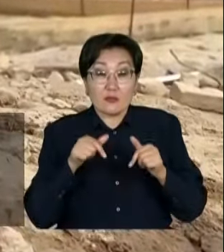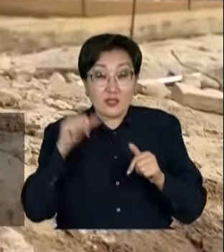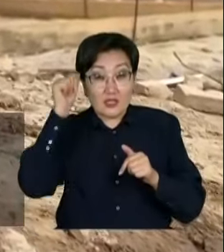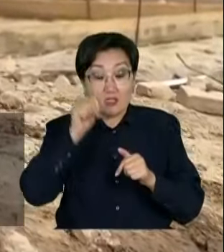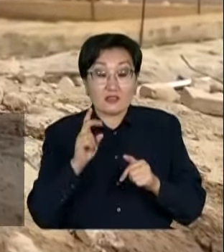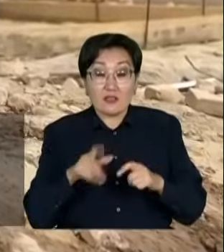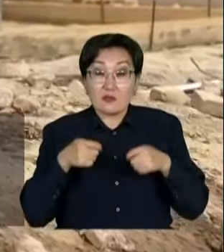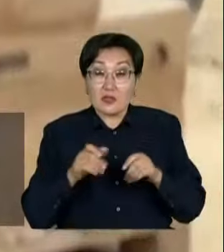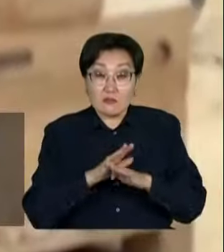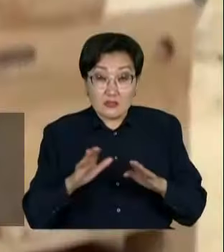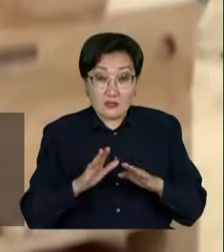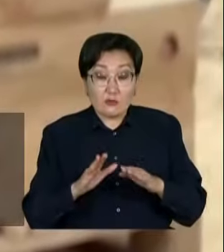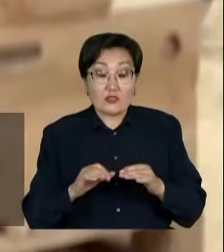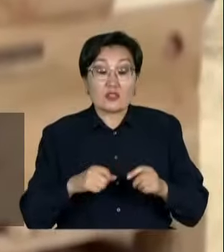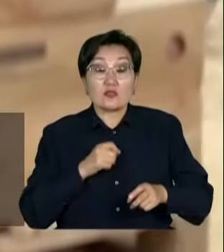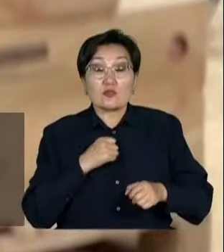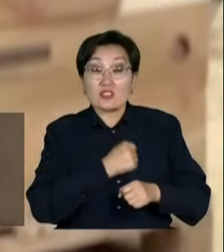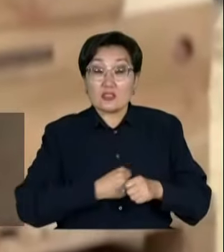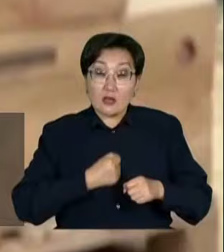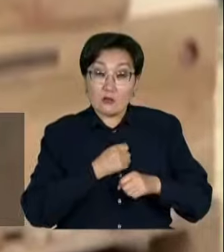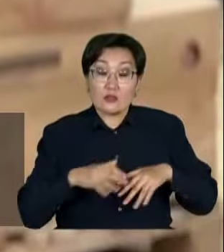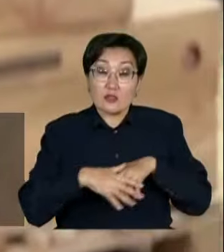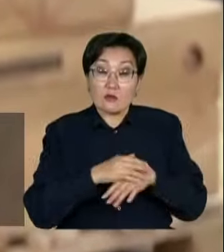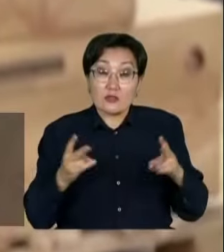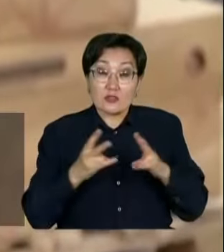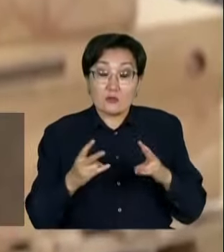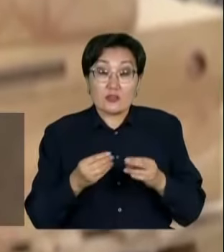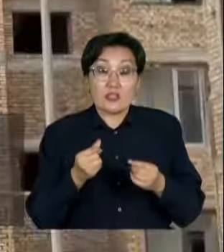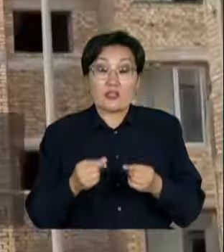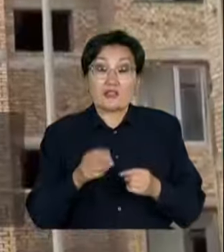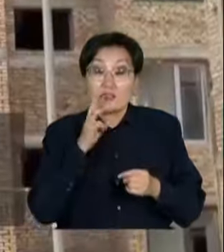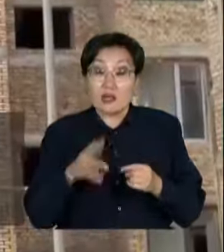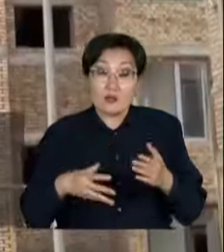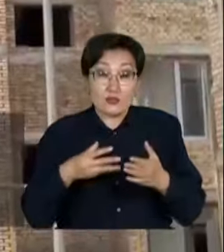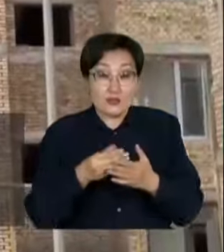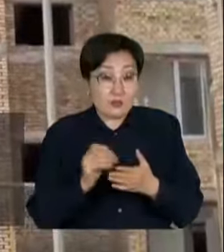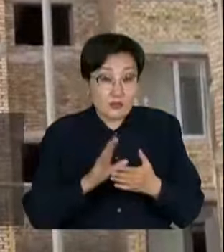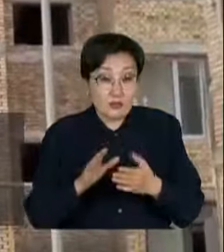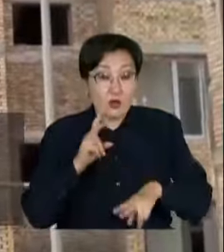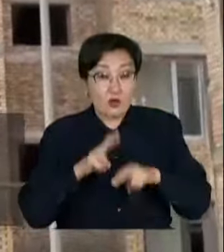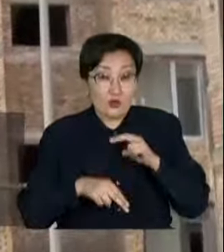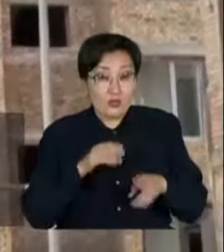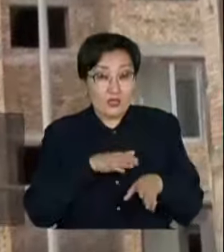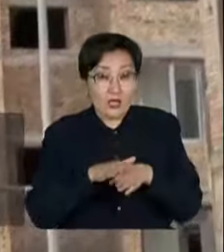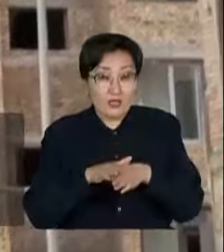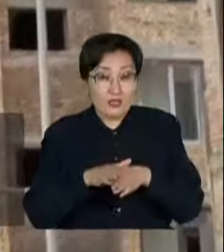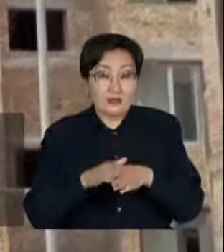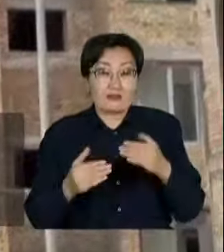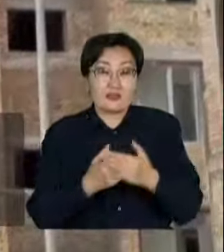табысталмайтын сыңайлы. Алашуға булыққан бұқара тиесілі табысымыз қайтарылмаса, құрылысты қиратамыз деп бекініп